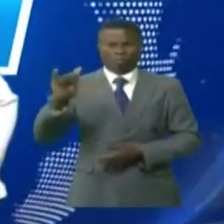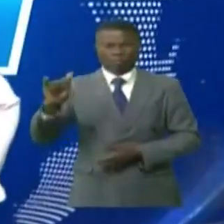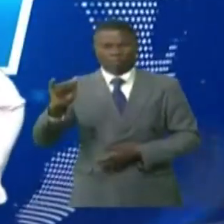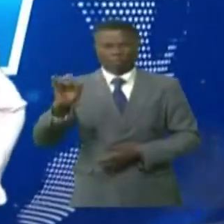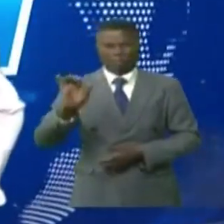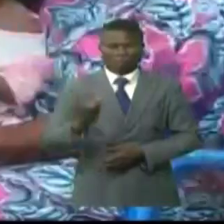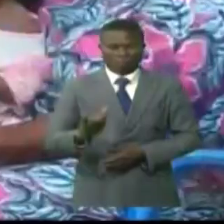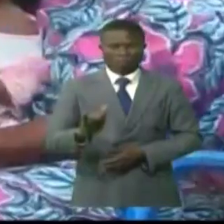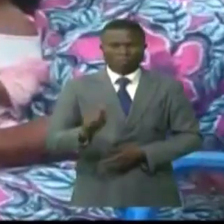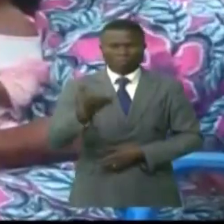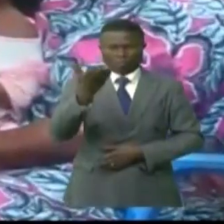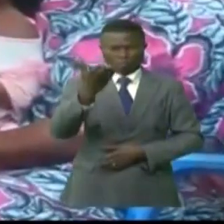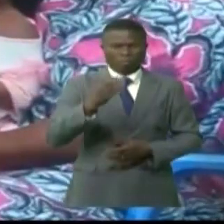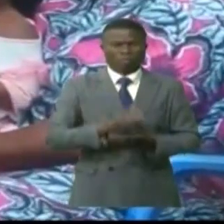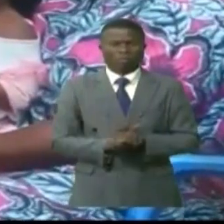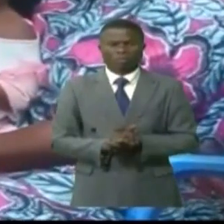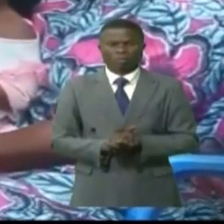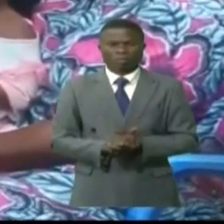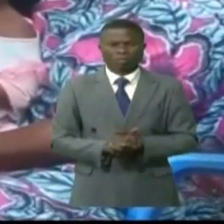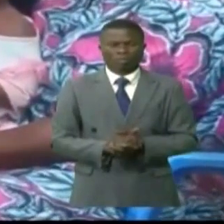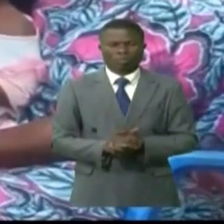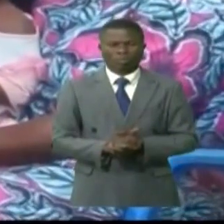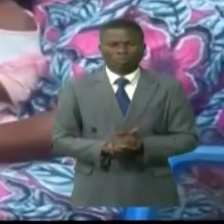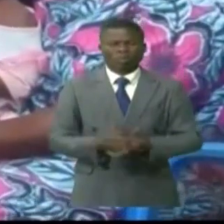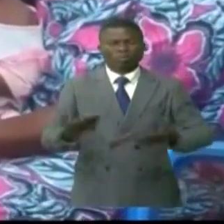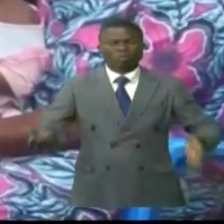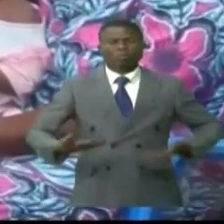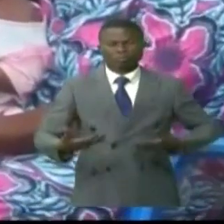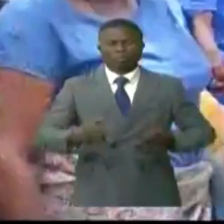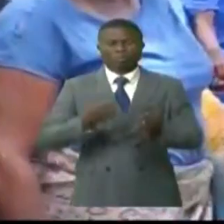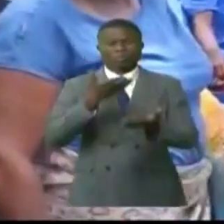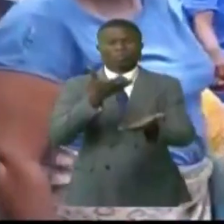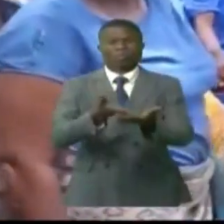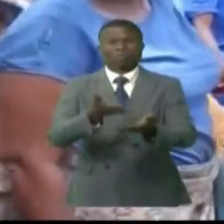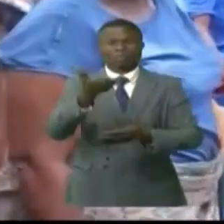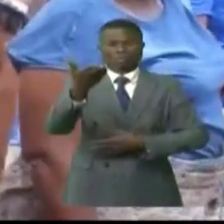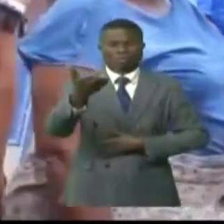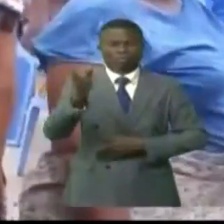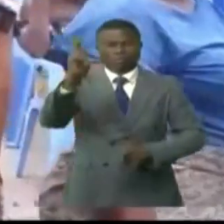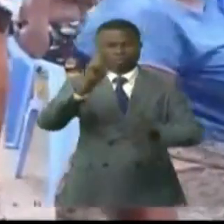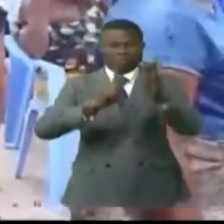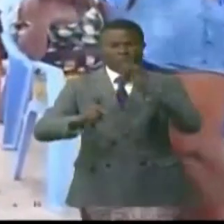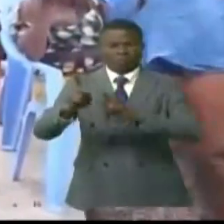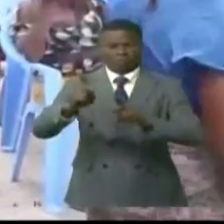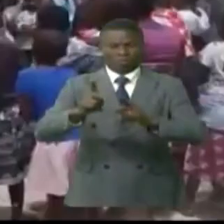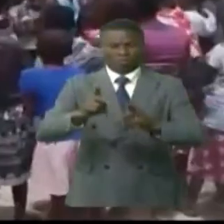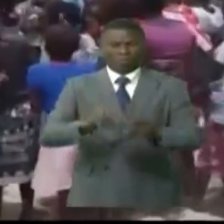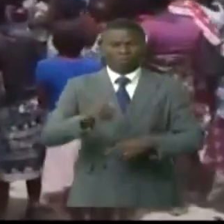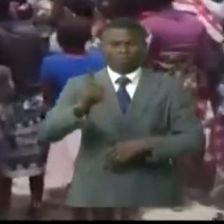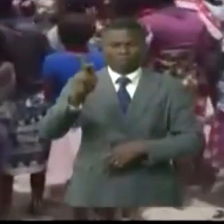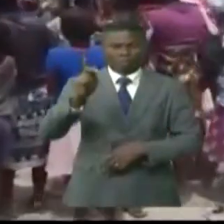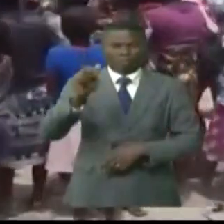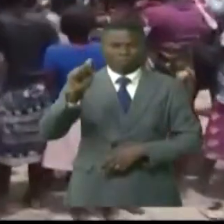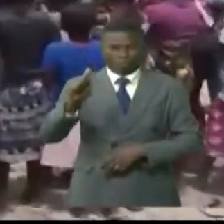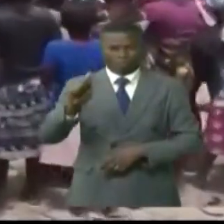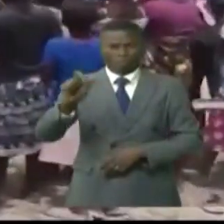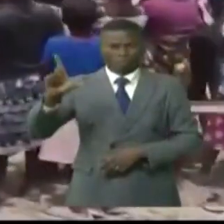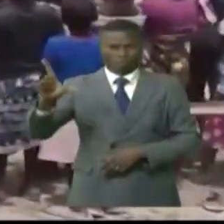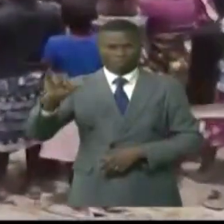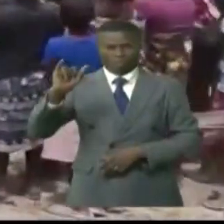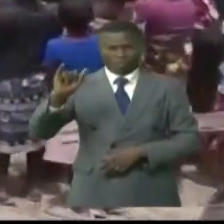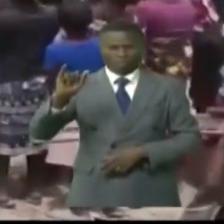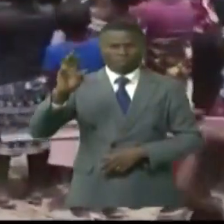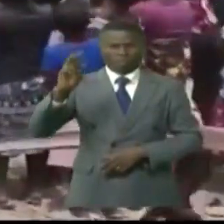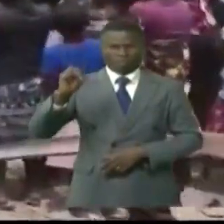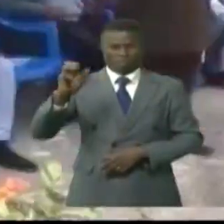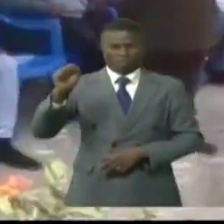terroir. Leur visage, la joie est palpable. Ces habitants du bloc Kalimasi, quartier Sengama, dans la